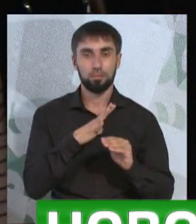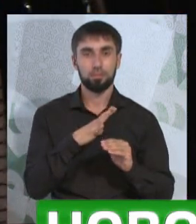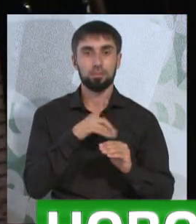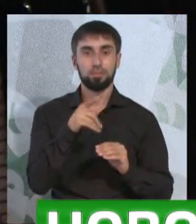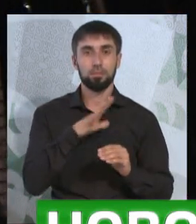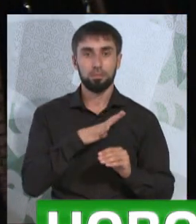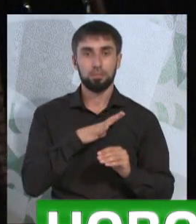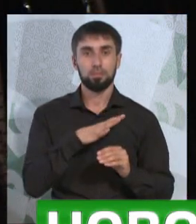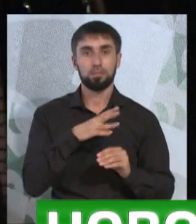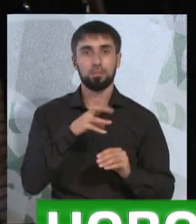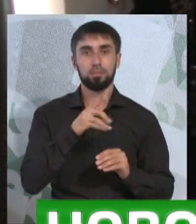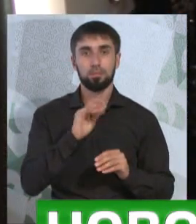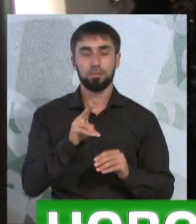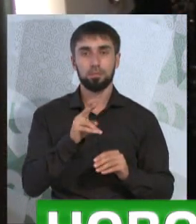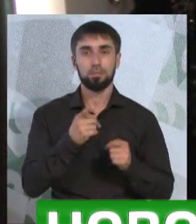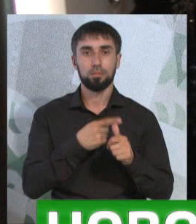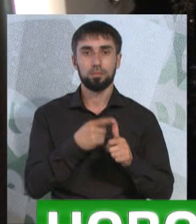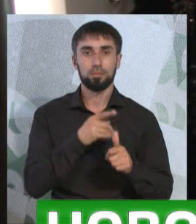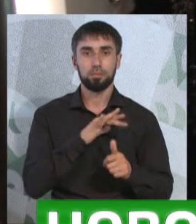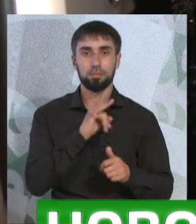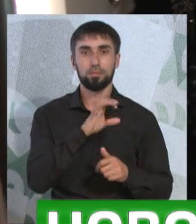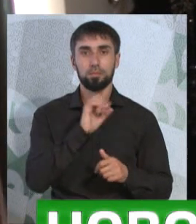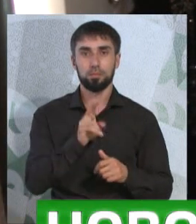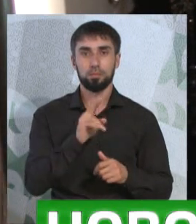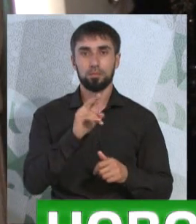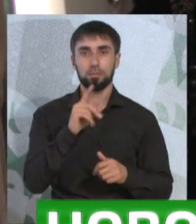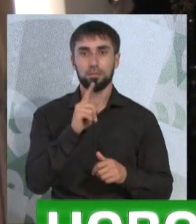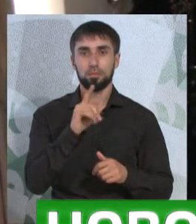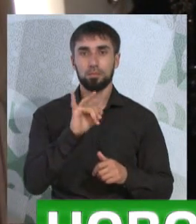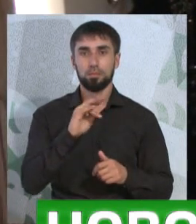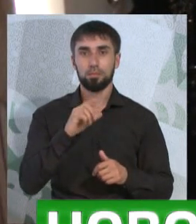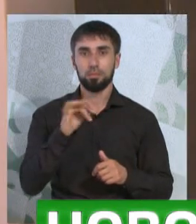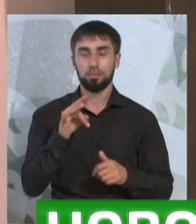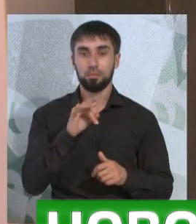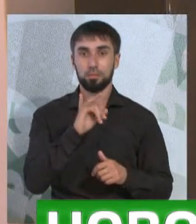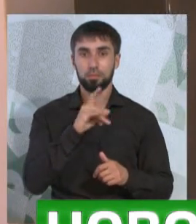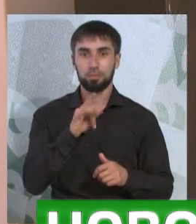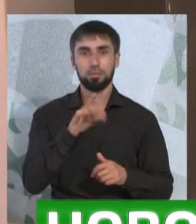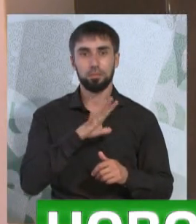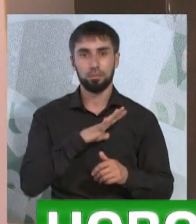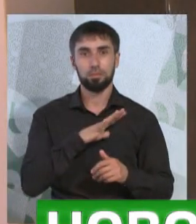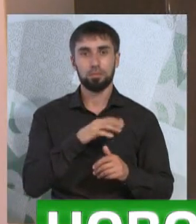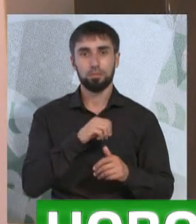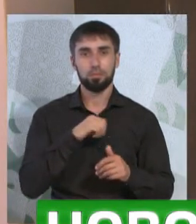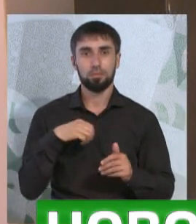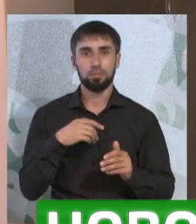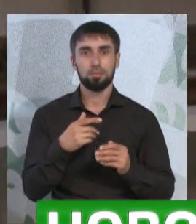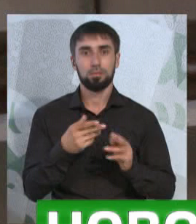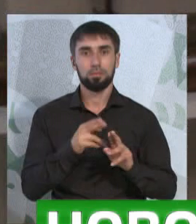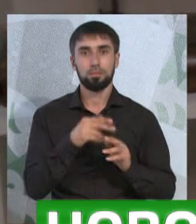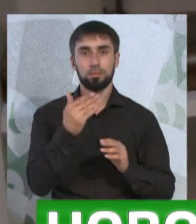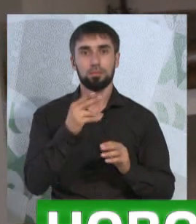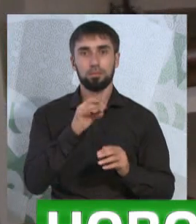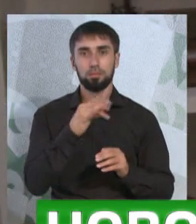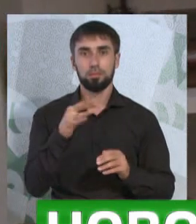недочеты смог предприимчивый механик, которого звали Исаак Зингер. Кстати, именно зингеровская машина и стала основой будущей коллекции Макки.